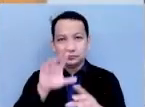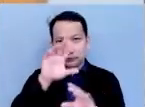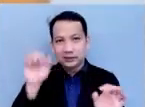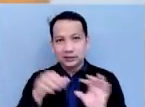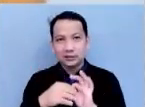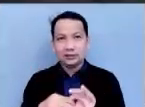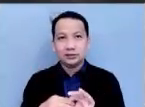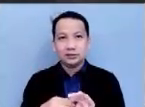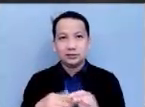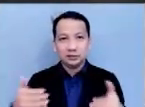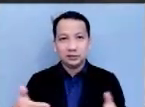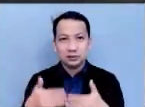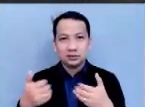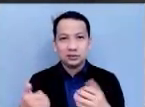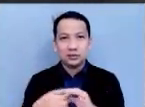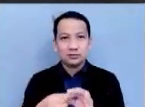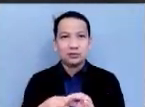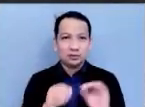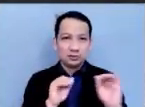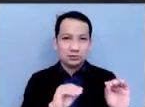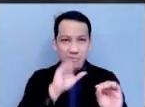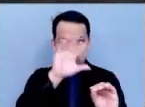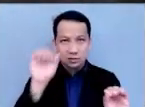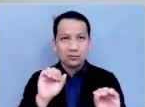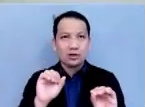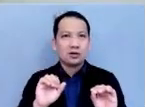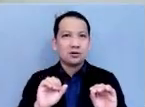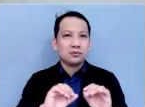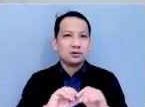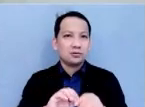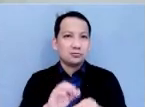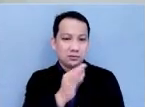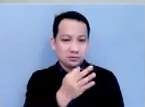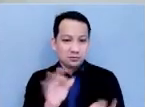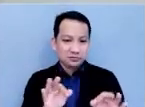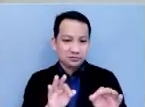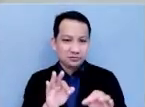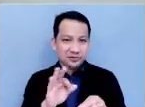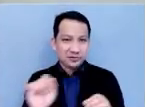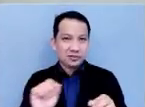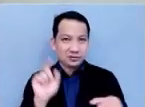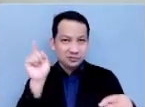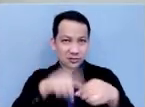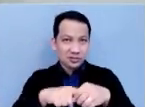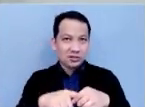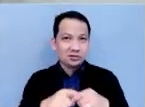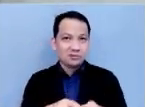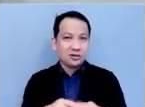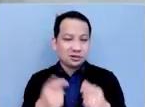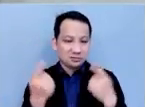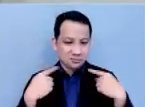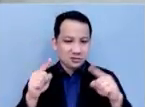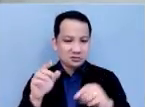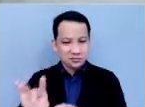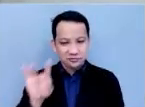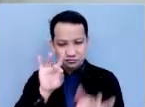ilang pagsubok, itinuturing niya itong free throws para masasain ang napiling negosyo.